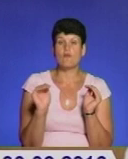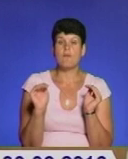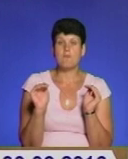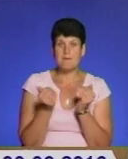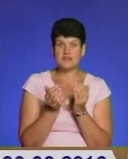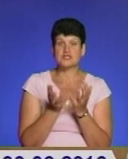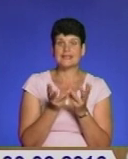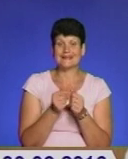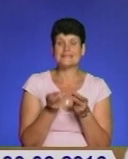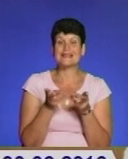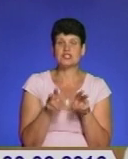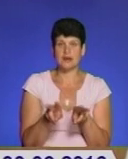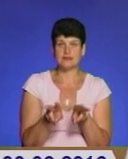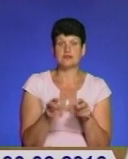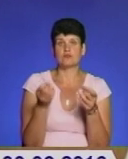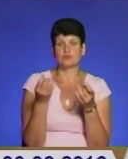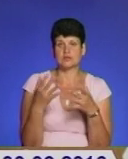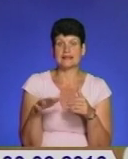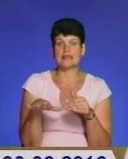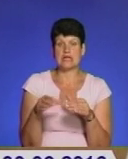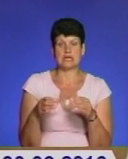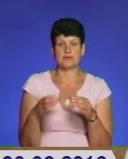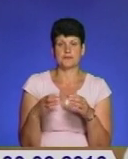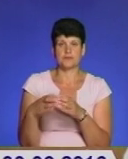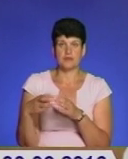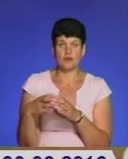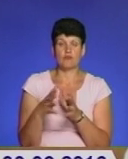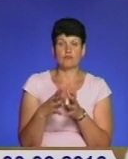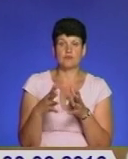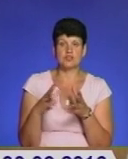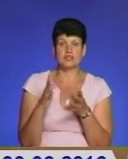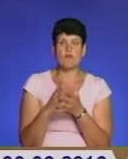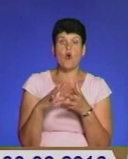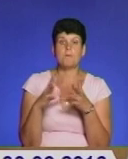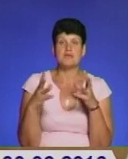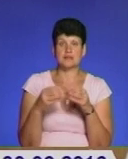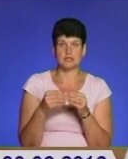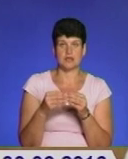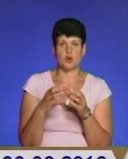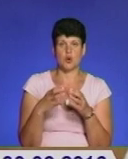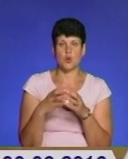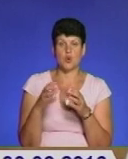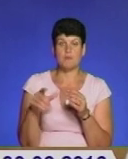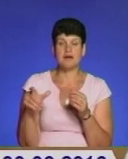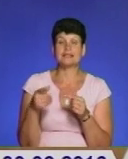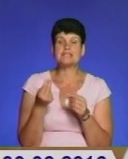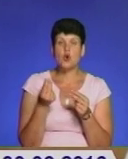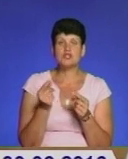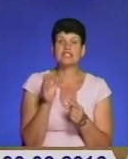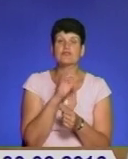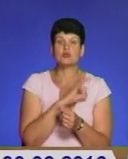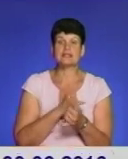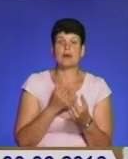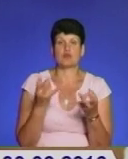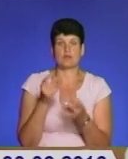в меншій кількості залишається в звичайних територіальних одиницях, в більшій кількості залишається в об'єднаних громадах. Це гроші саме ті, які використовуються для